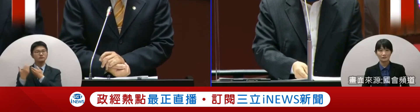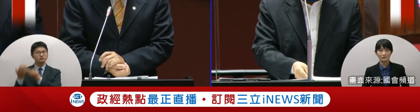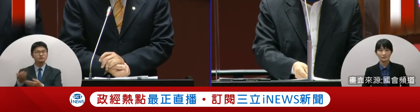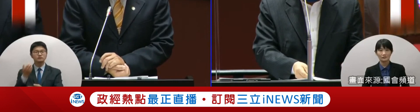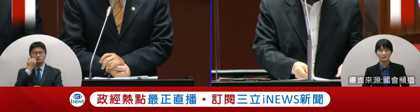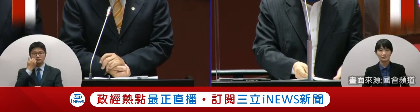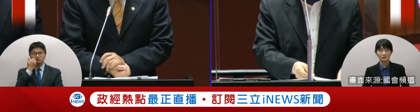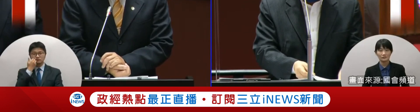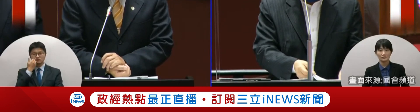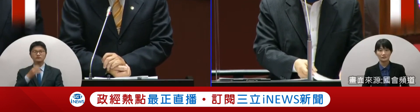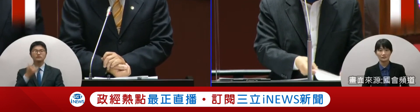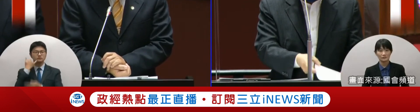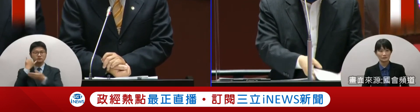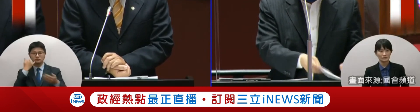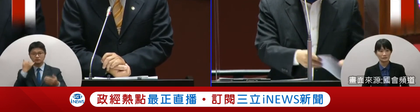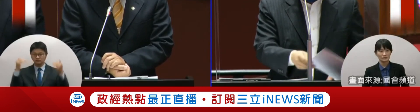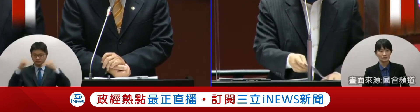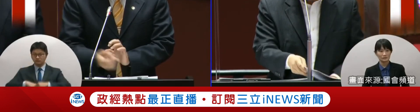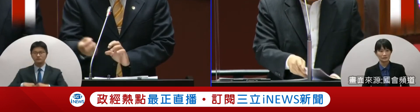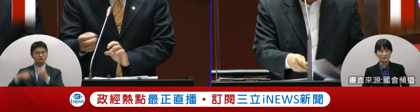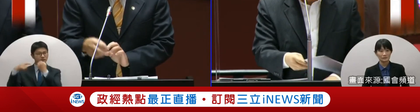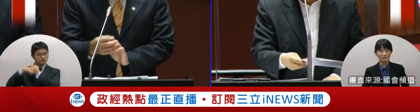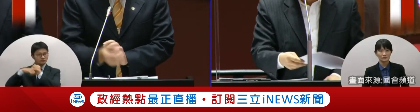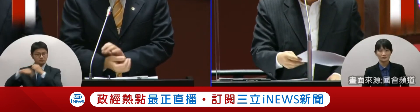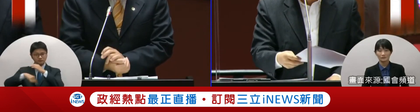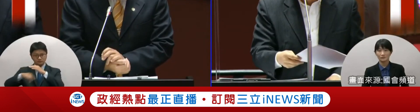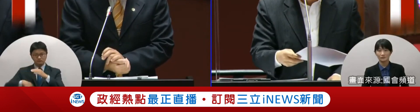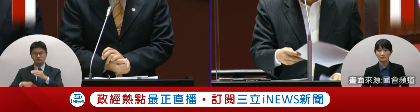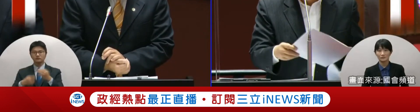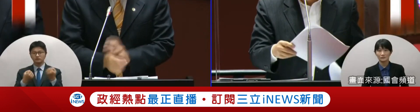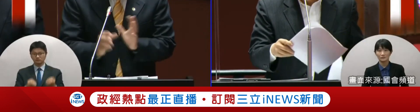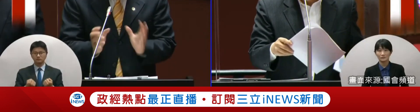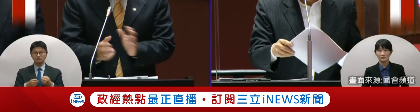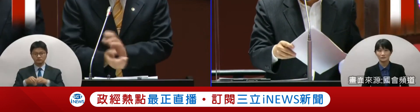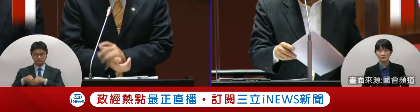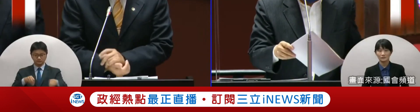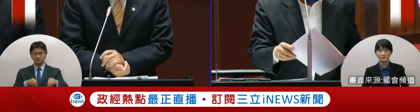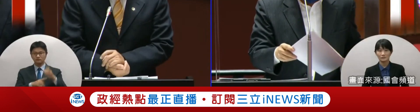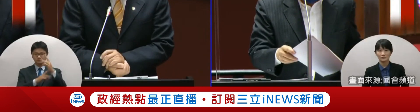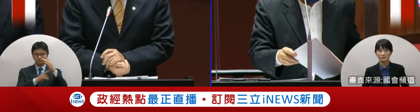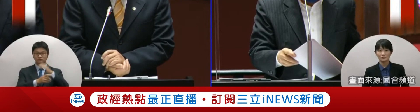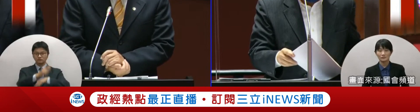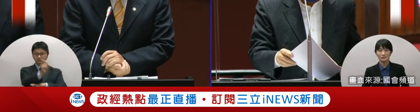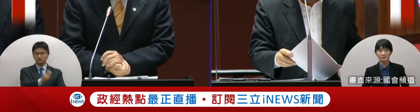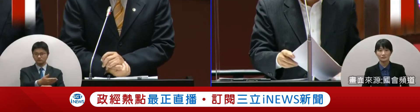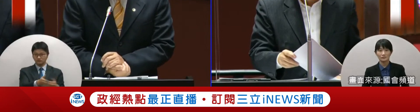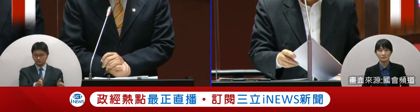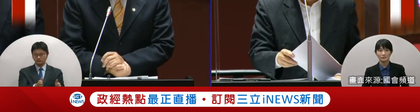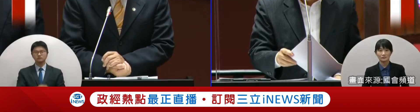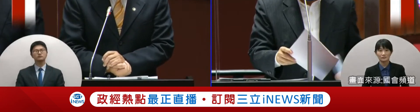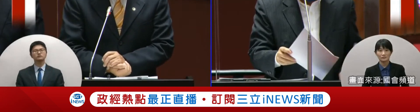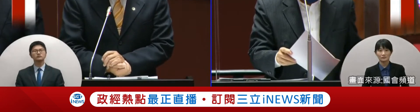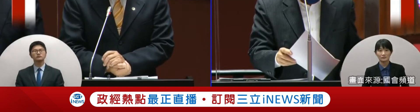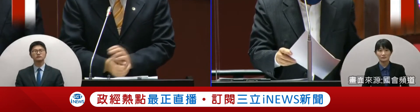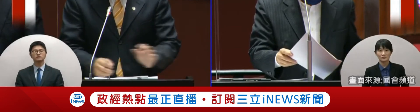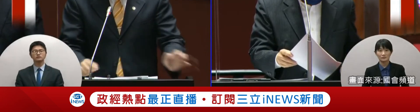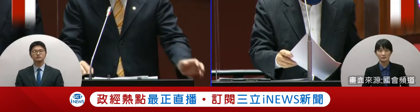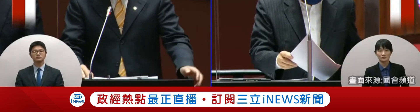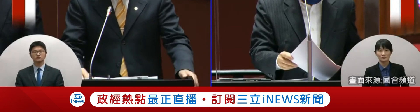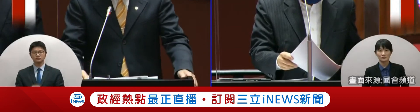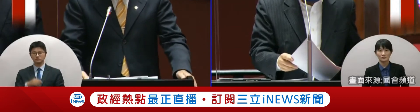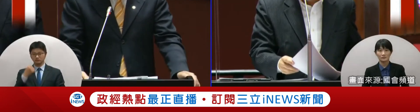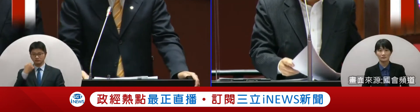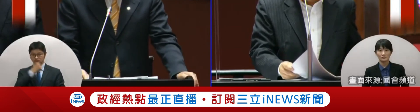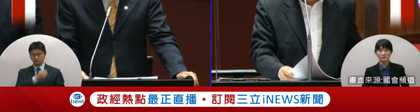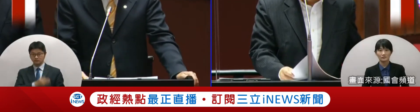是这个海峡研究院的在新竹的办公室。这个情况下是跟这个两岸人民